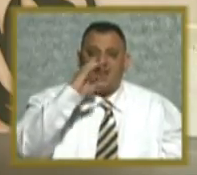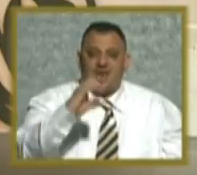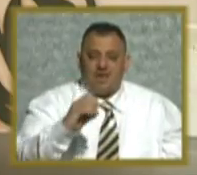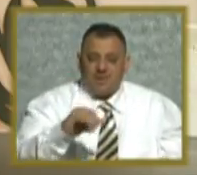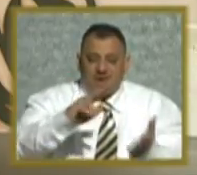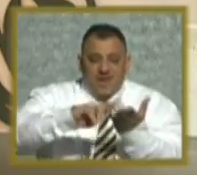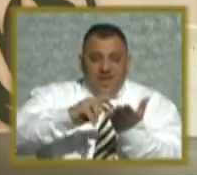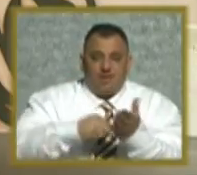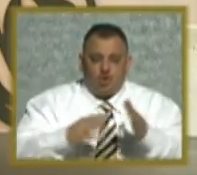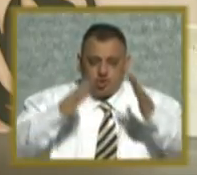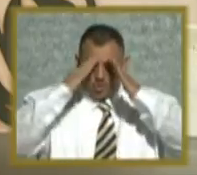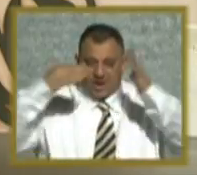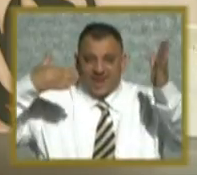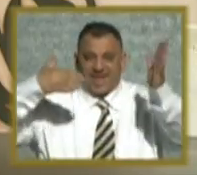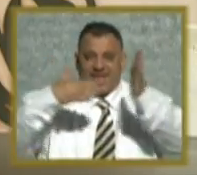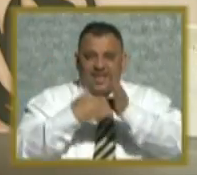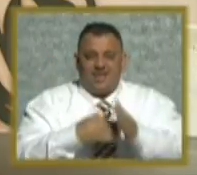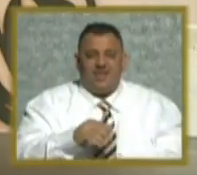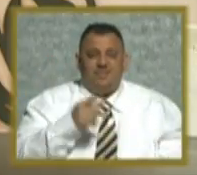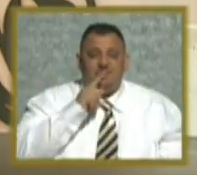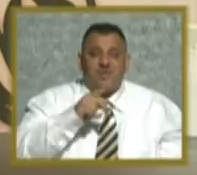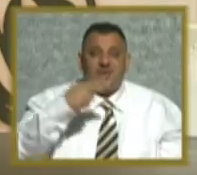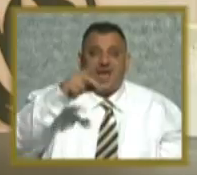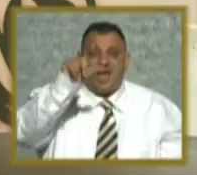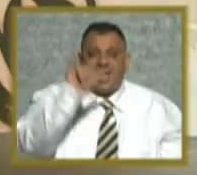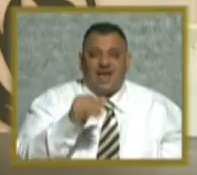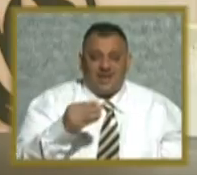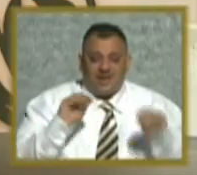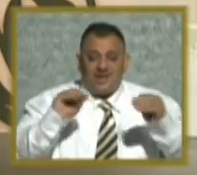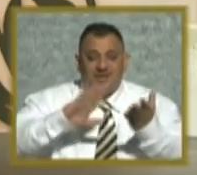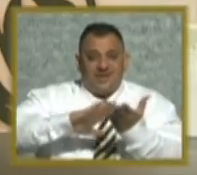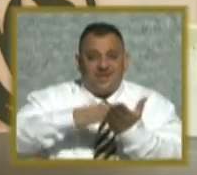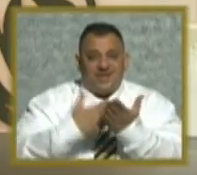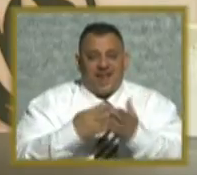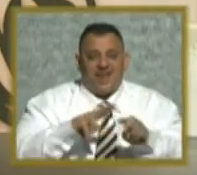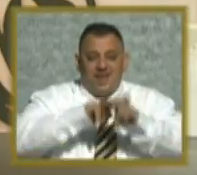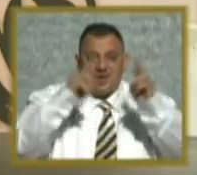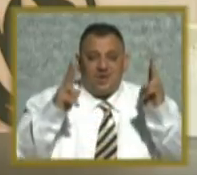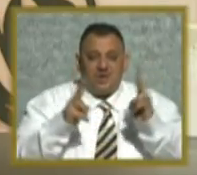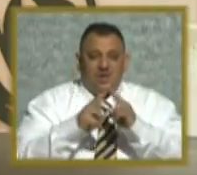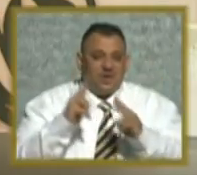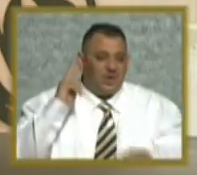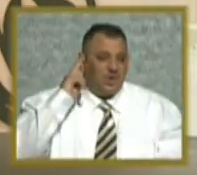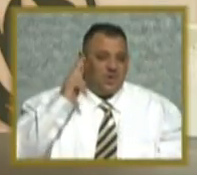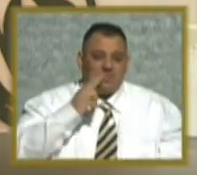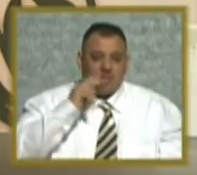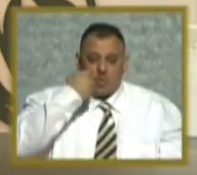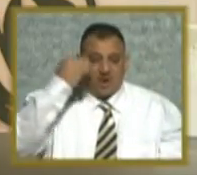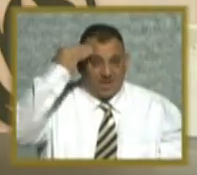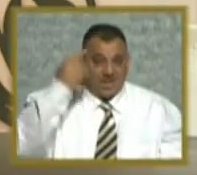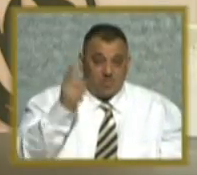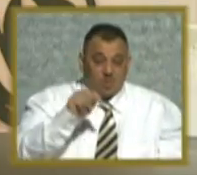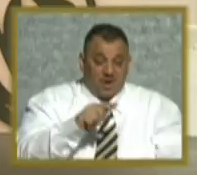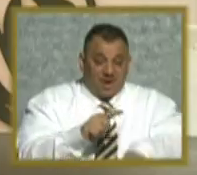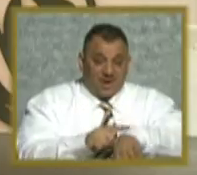البريد الإلكتروني. أشكر في نهاية هذا اللقاء الأستاذ المخرج علي سراج وزميلي في لغة الإشارة الأستاذ صلاح عودة وجميع زملائي في الاستوديو، ولكم أنتم